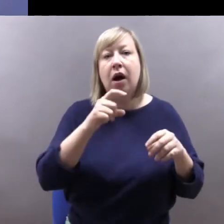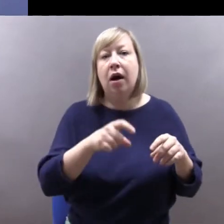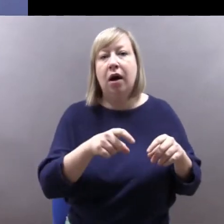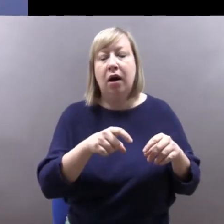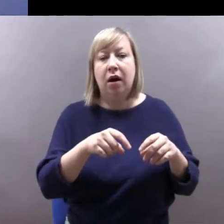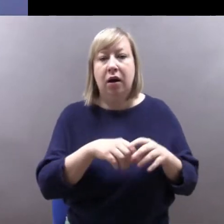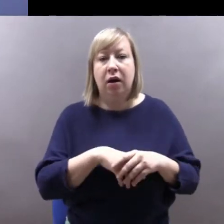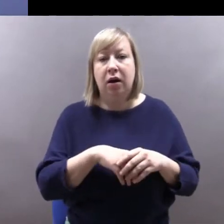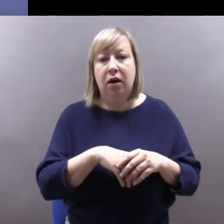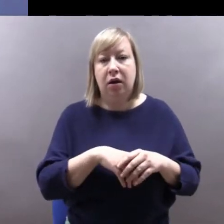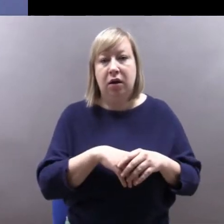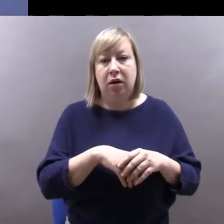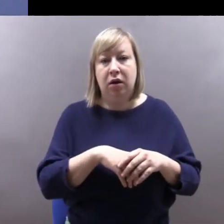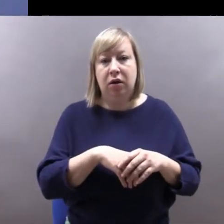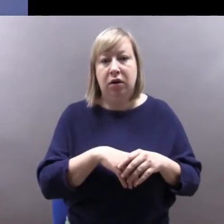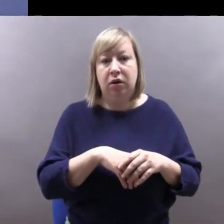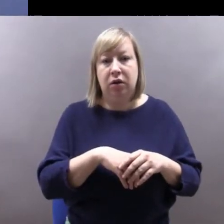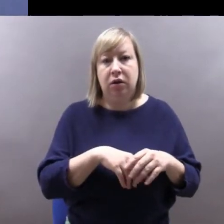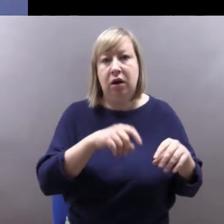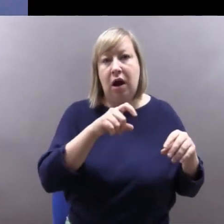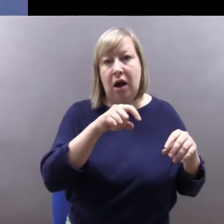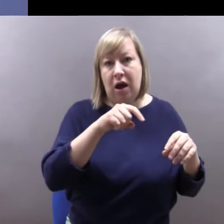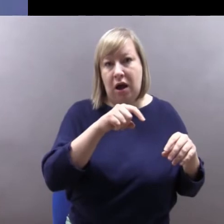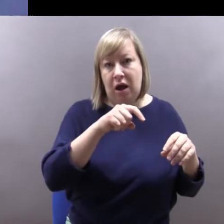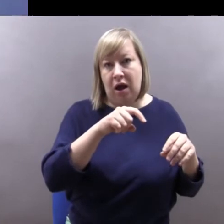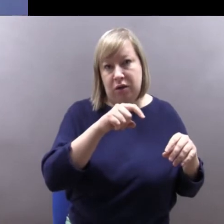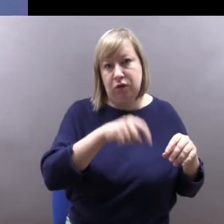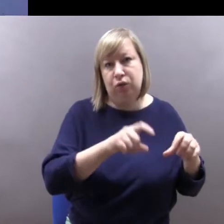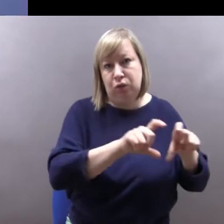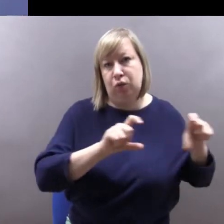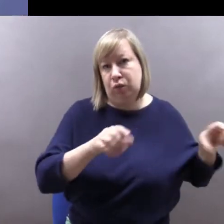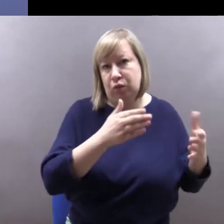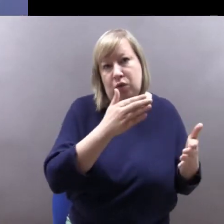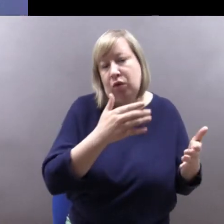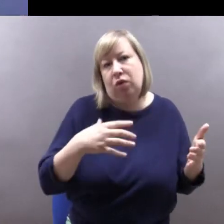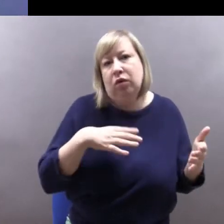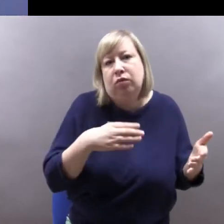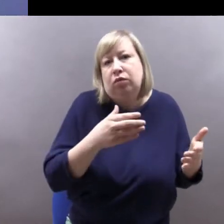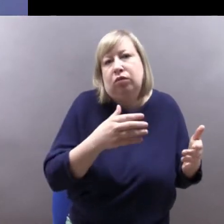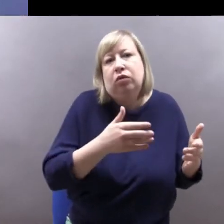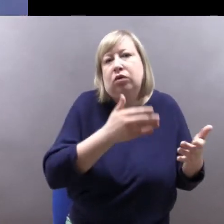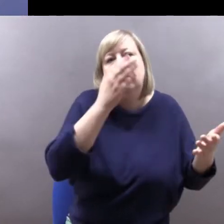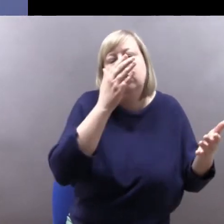A tutaj w blokach, w budynkach wielorodzinnych, no jedynie można było dostawić sobie windę.